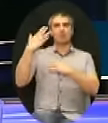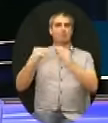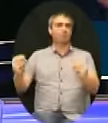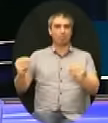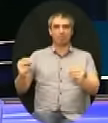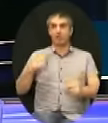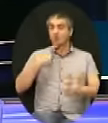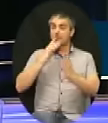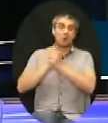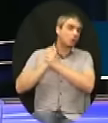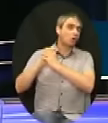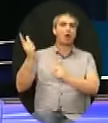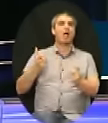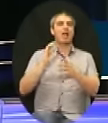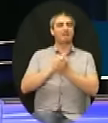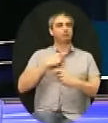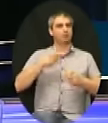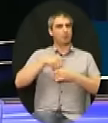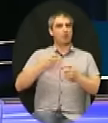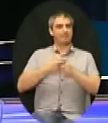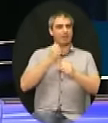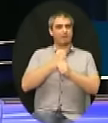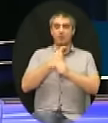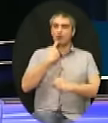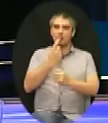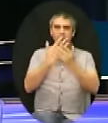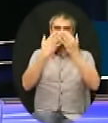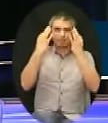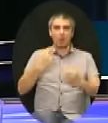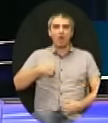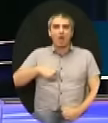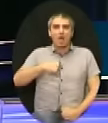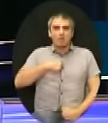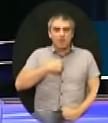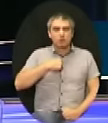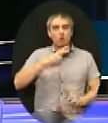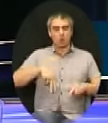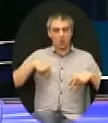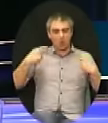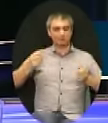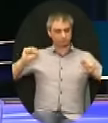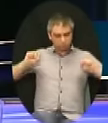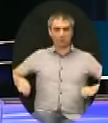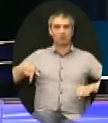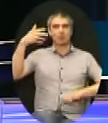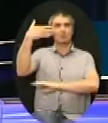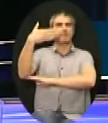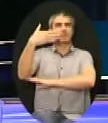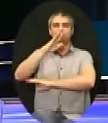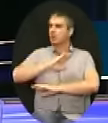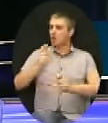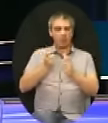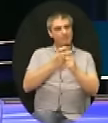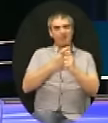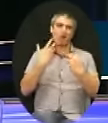ואני קורא לכל חבריי בהנהגת מפלגת העבודה, להגיד בצורה ברורה, אנחנו חוזרים לשלטון במדינה. זה לא